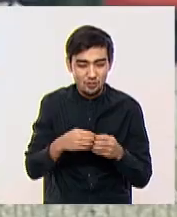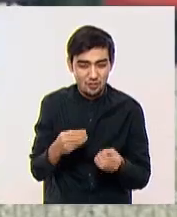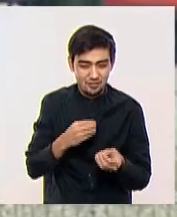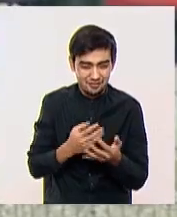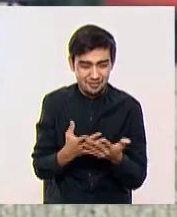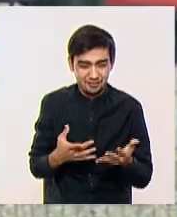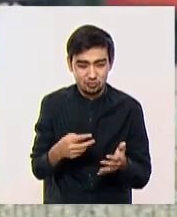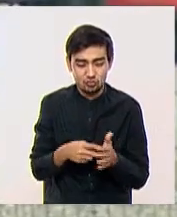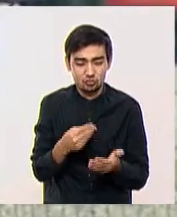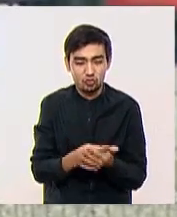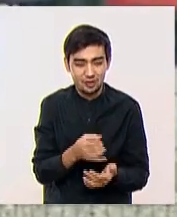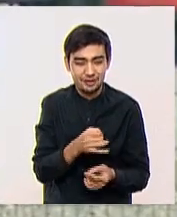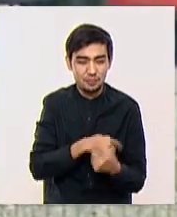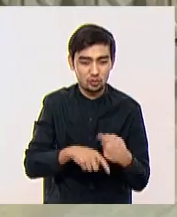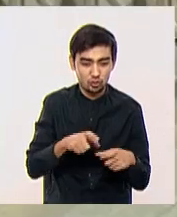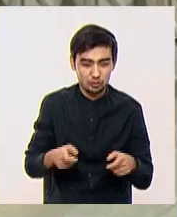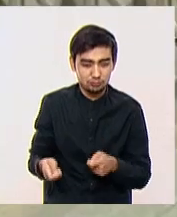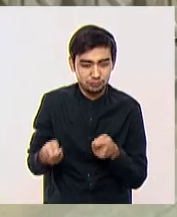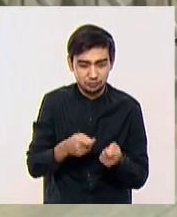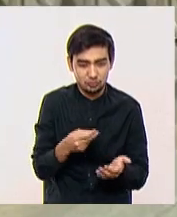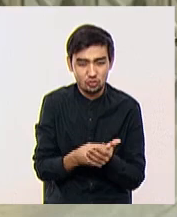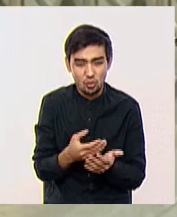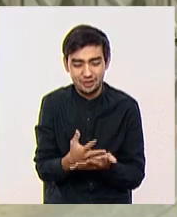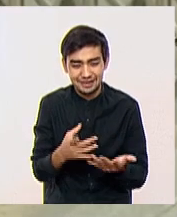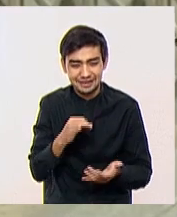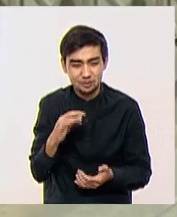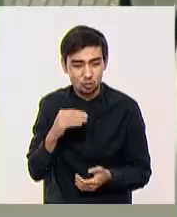потребления. Соответственно, бизнесмены будут привозить более дорогие из